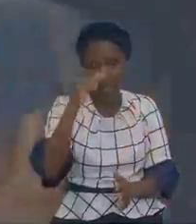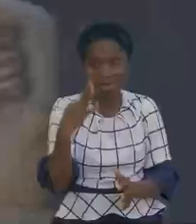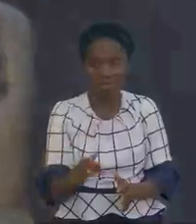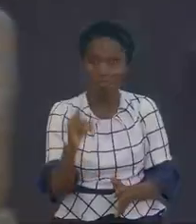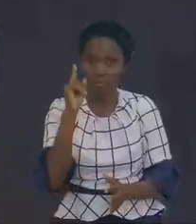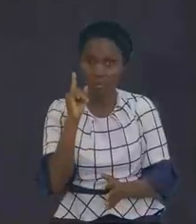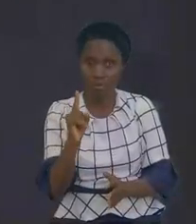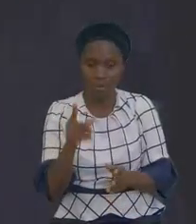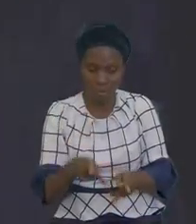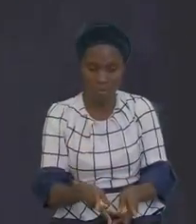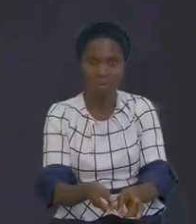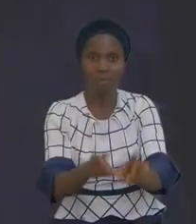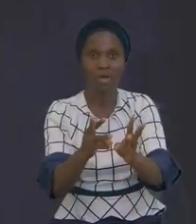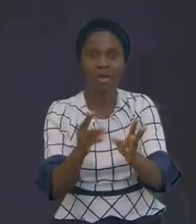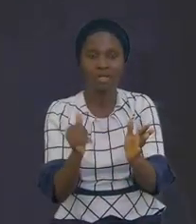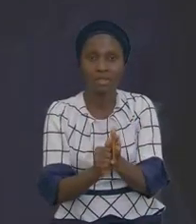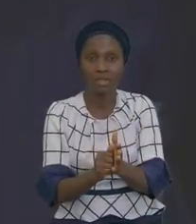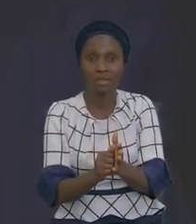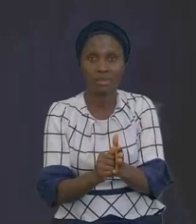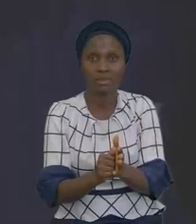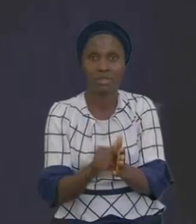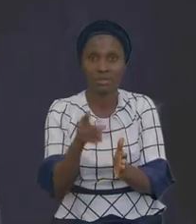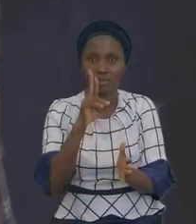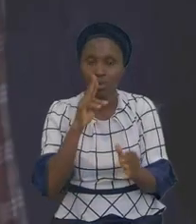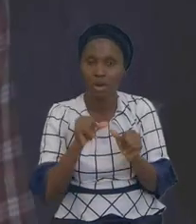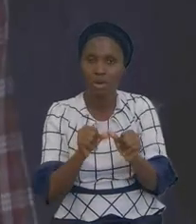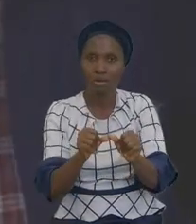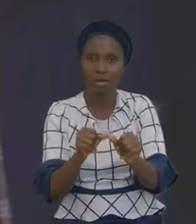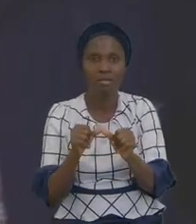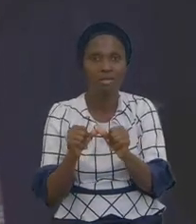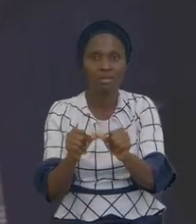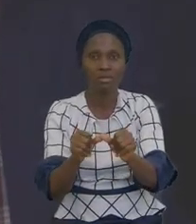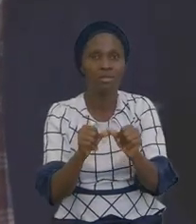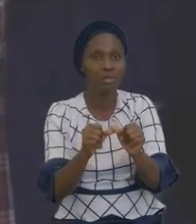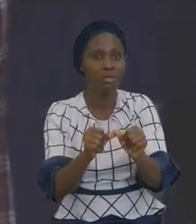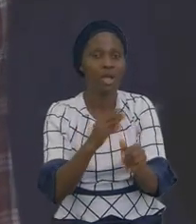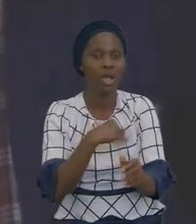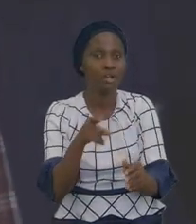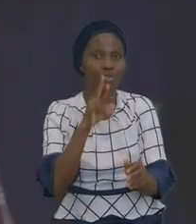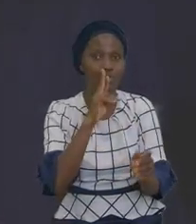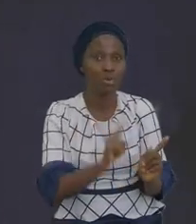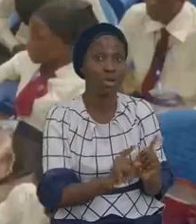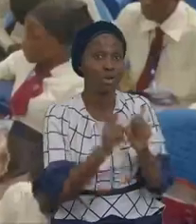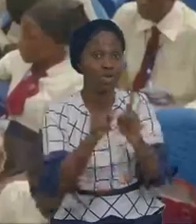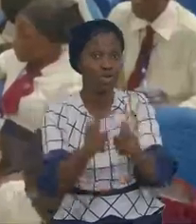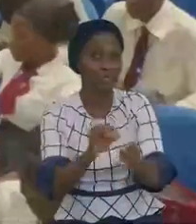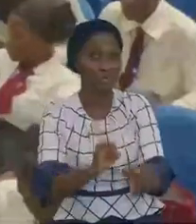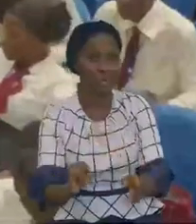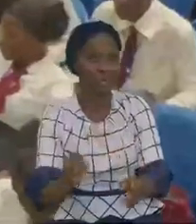dessus, tu marches. Et tu marches, tu progresses là-bas. Le Seigneur va